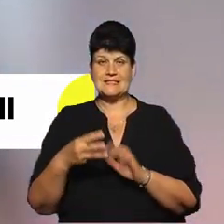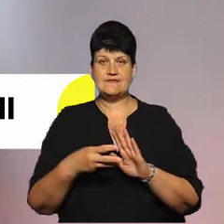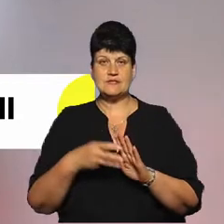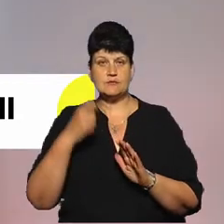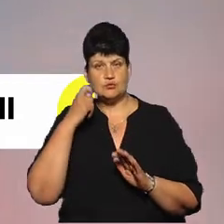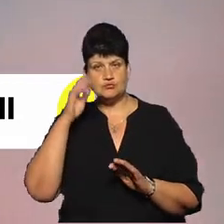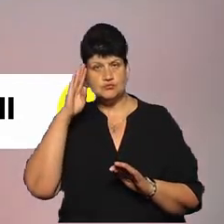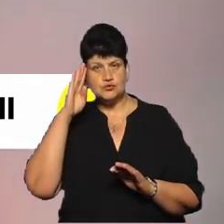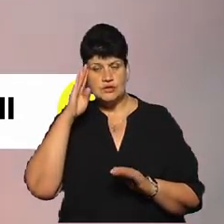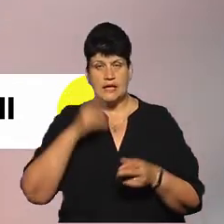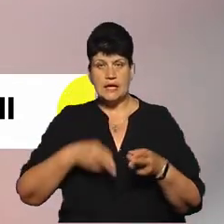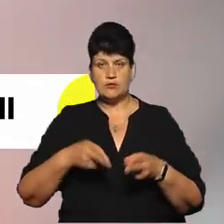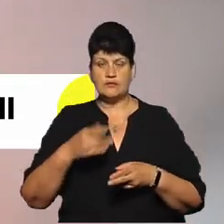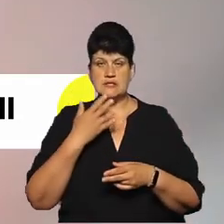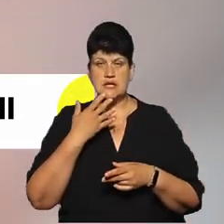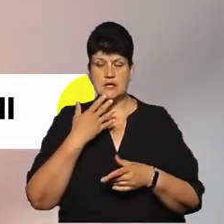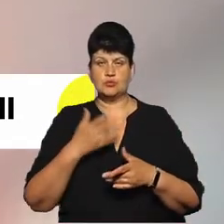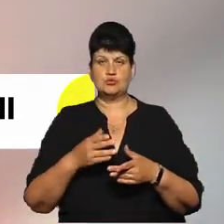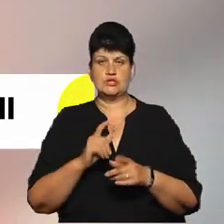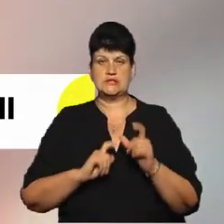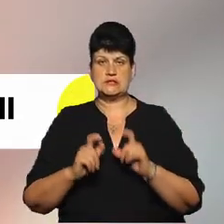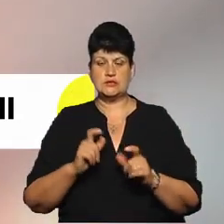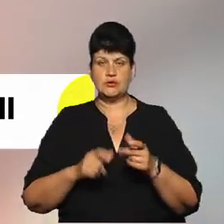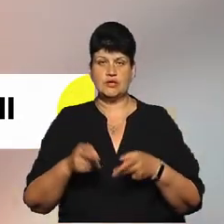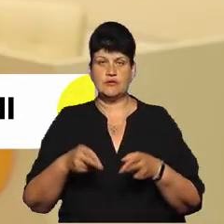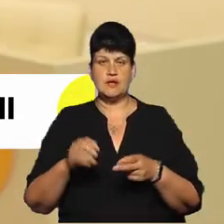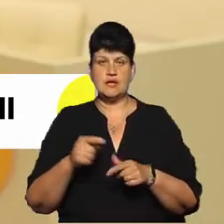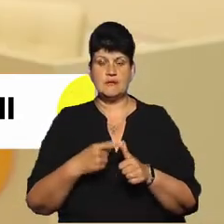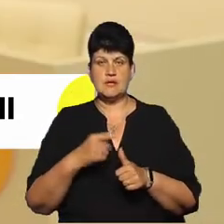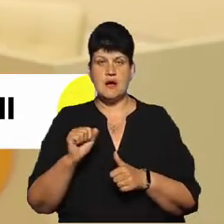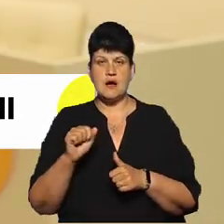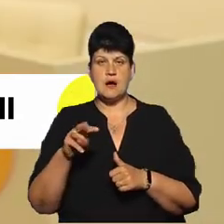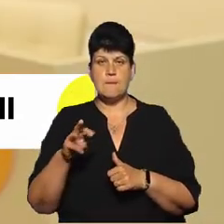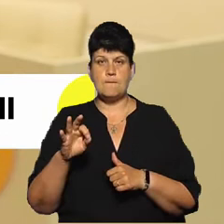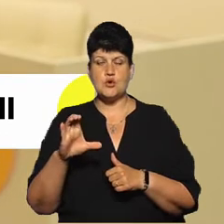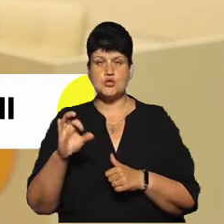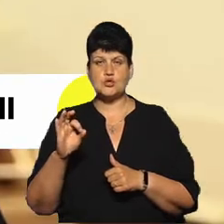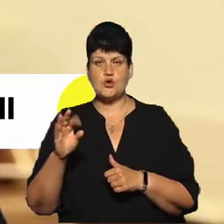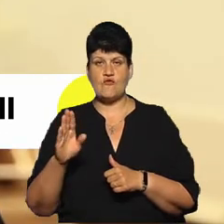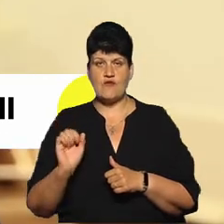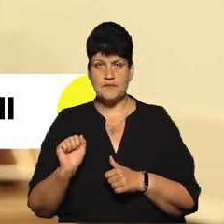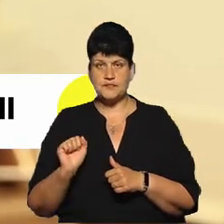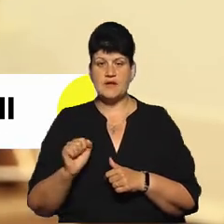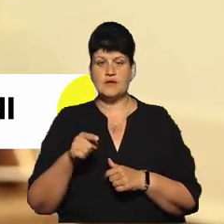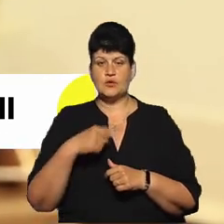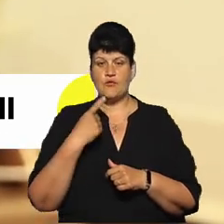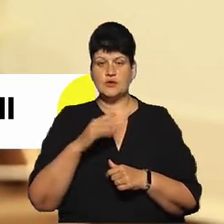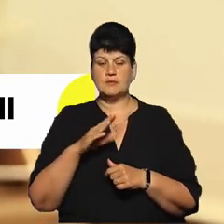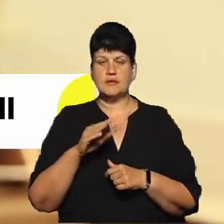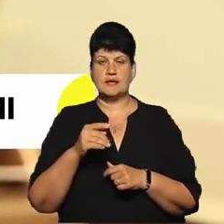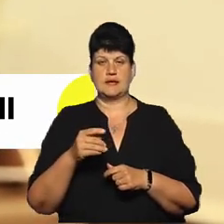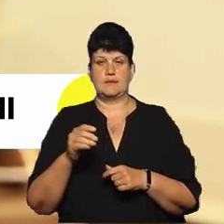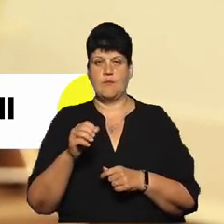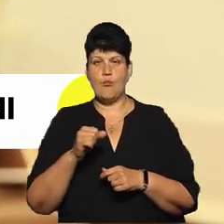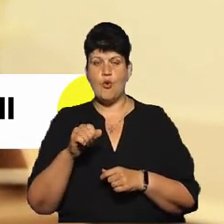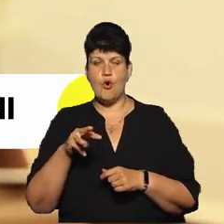який лікувався в Національному інституті серцево-судинної хірургії імені Амосова, розповів кардіохірург Володимир Мороз. За його словами, лікарі з цього